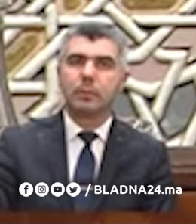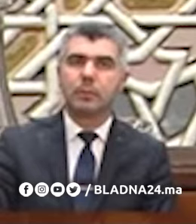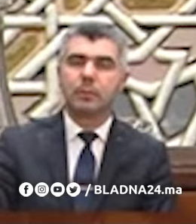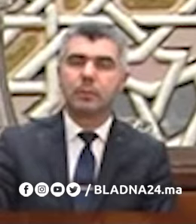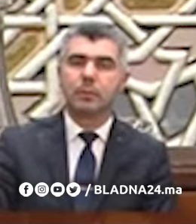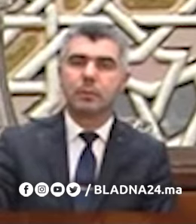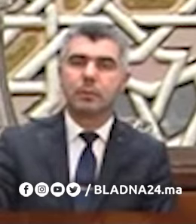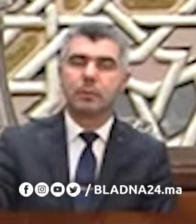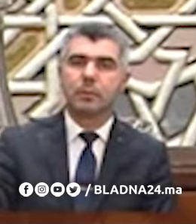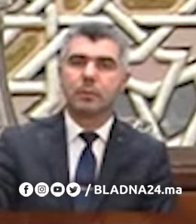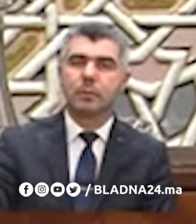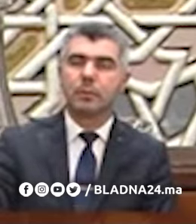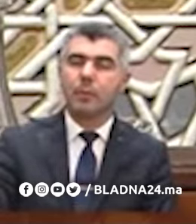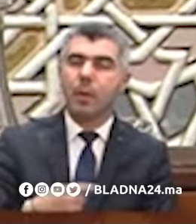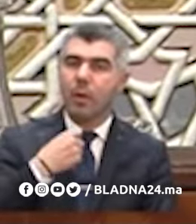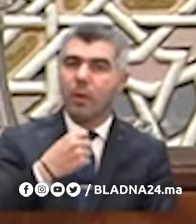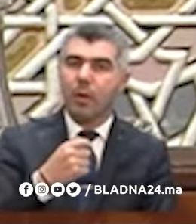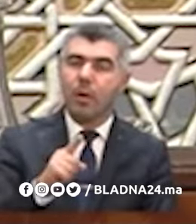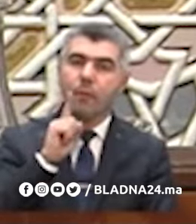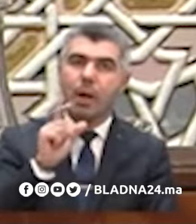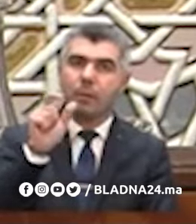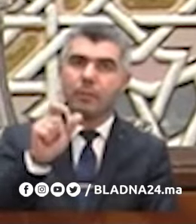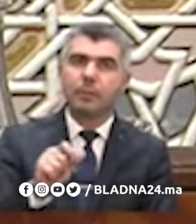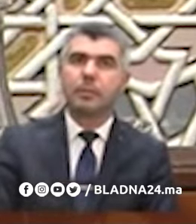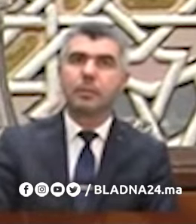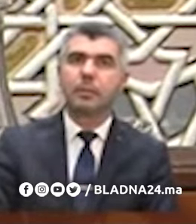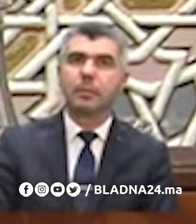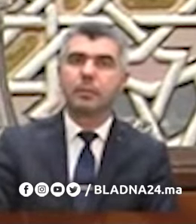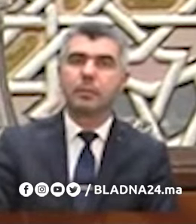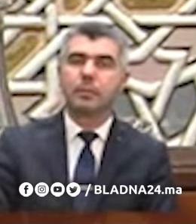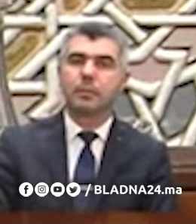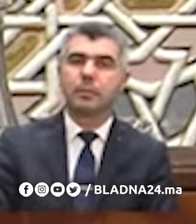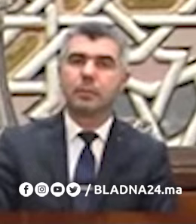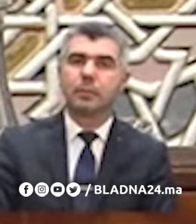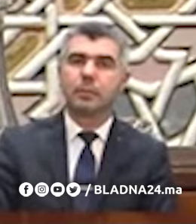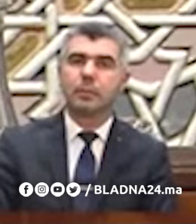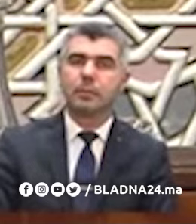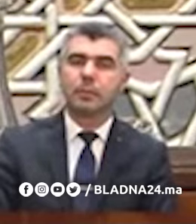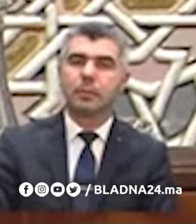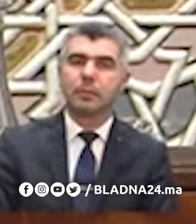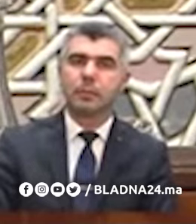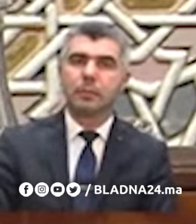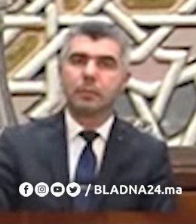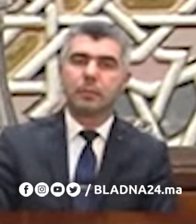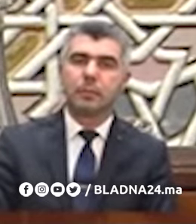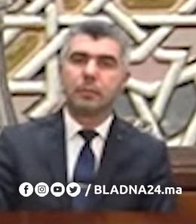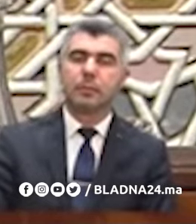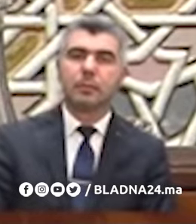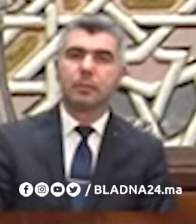الكلمة للسيدة النائبة فاطمة التامني إلى حين تفهموا. فاطمة التامني تفضل سيدة النائبة.